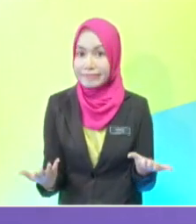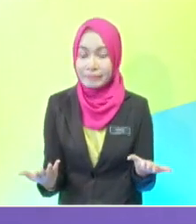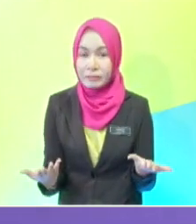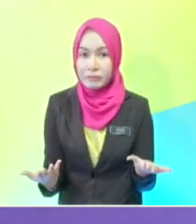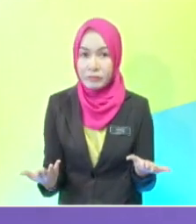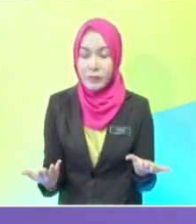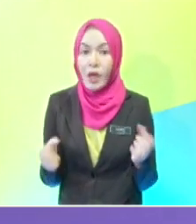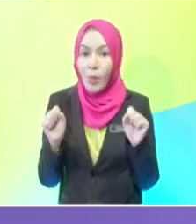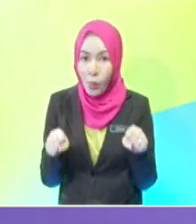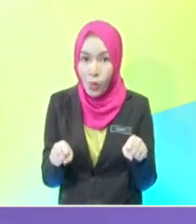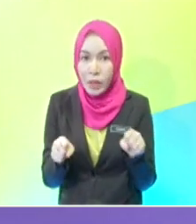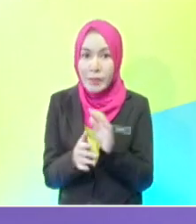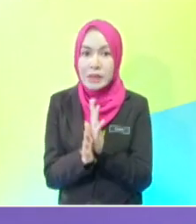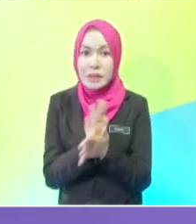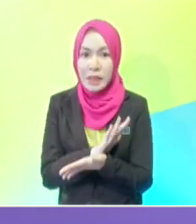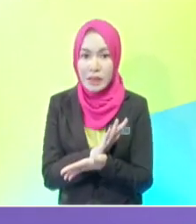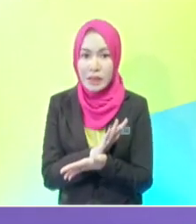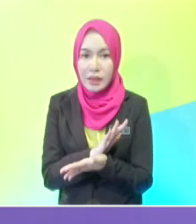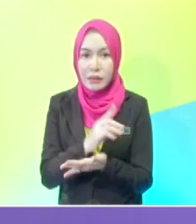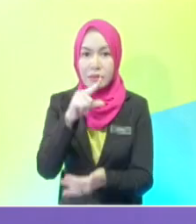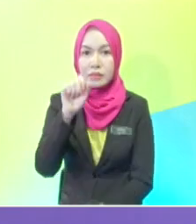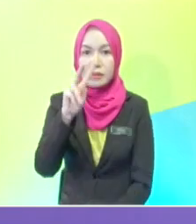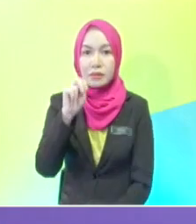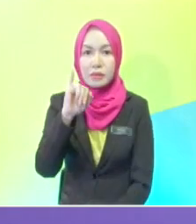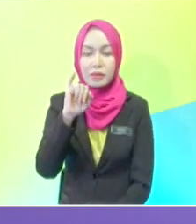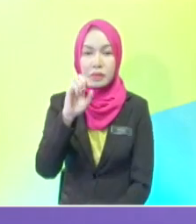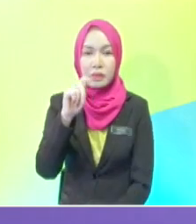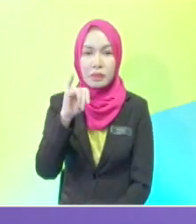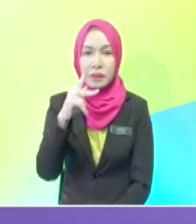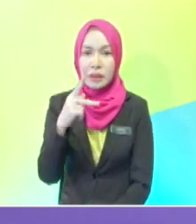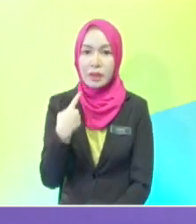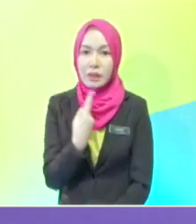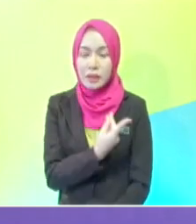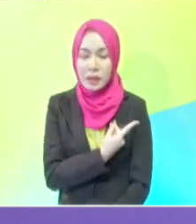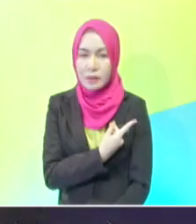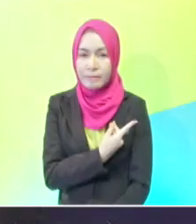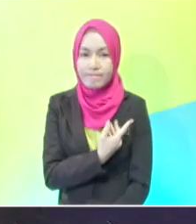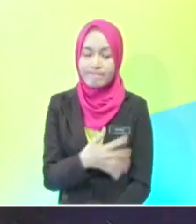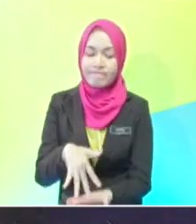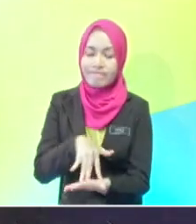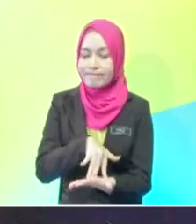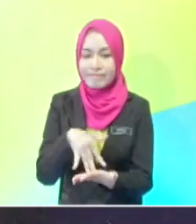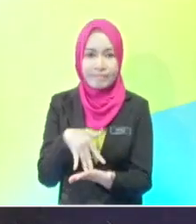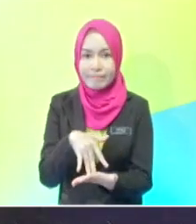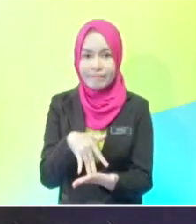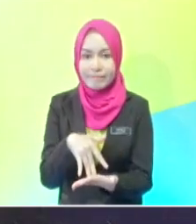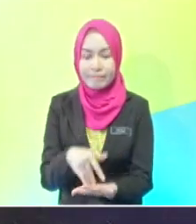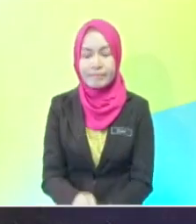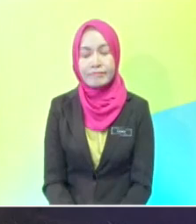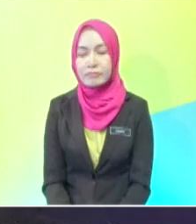boleh menyebabkan kandungan genetik kita juga ini itulah keburukan ataupun